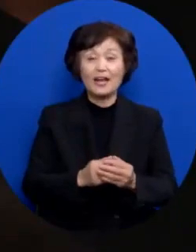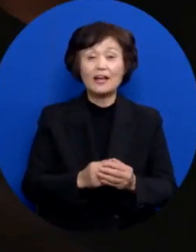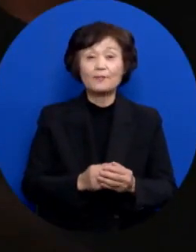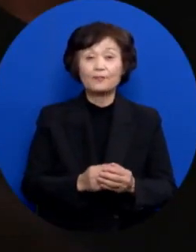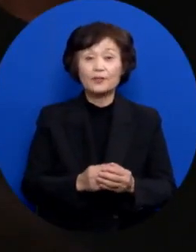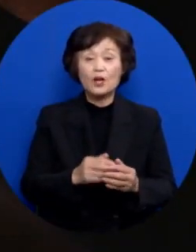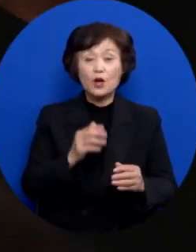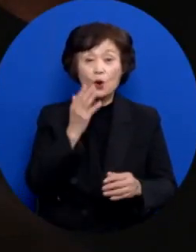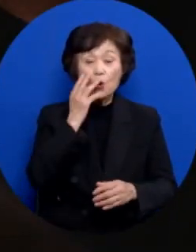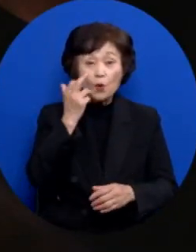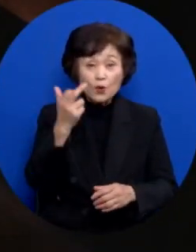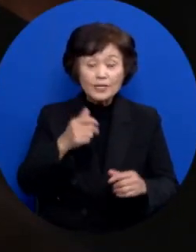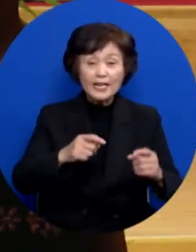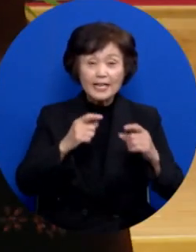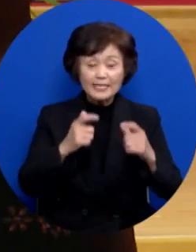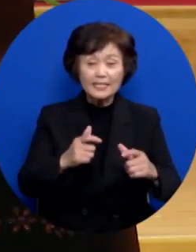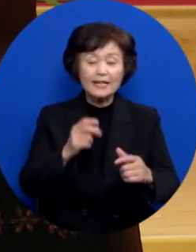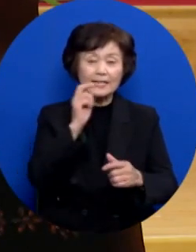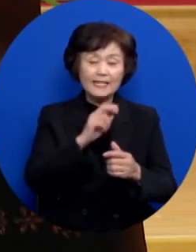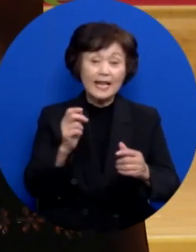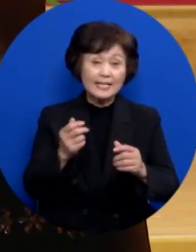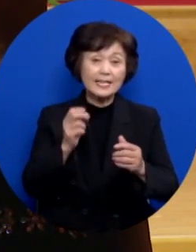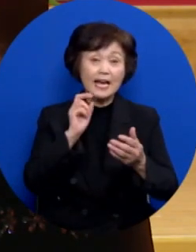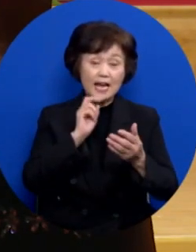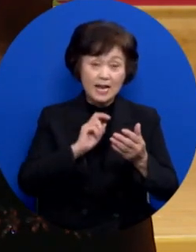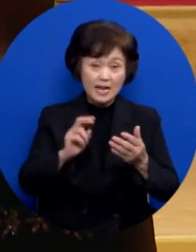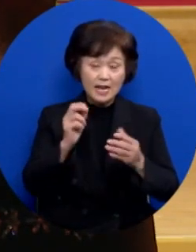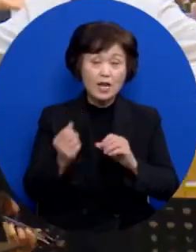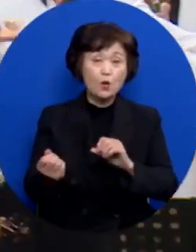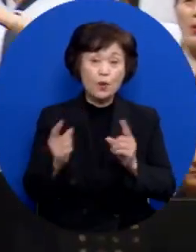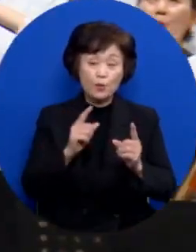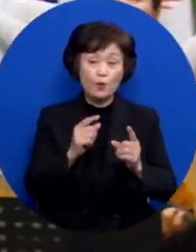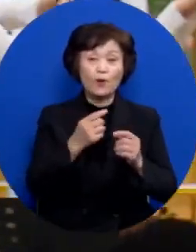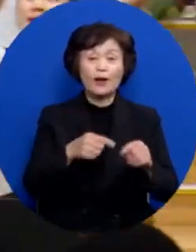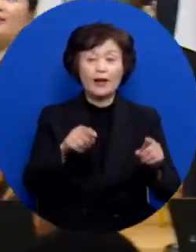울산지회는 울산 지역 찬양대의 회복과 교회 음악 발전을